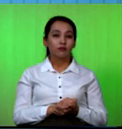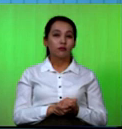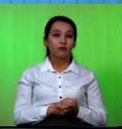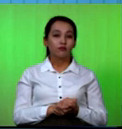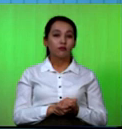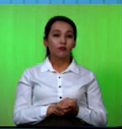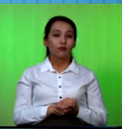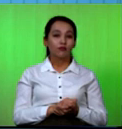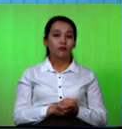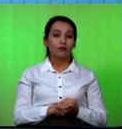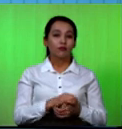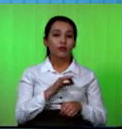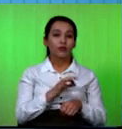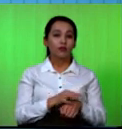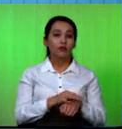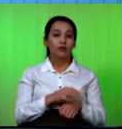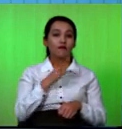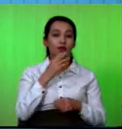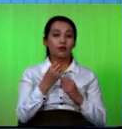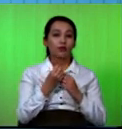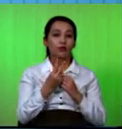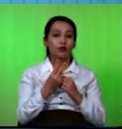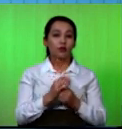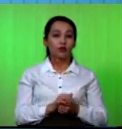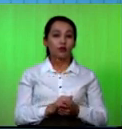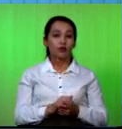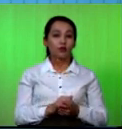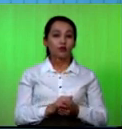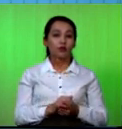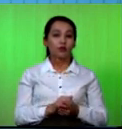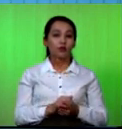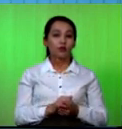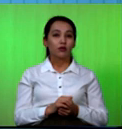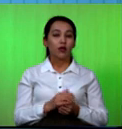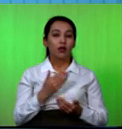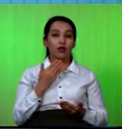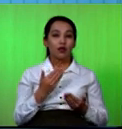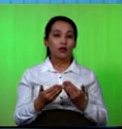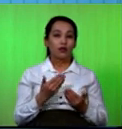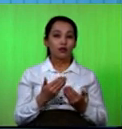Mana bu soatda vaqt 12 ni ko'rsatyapti. Agar